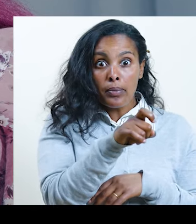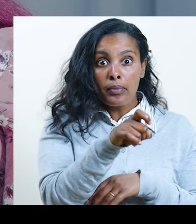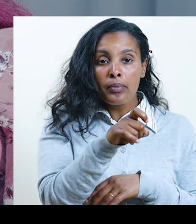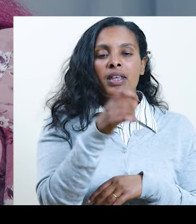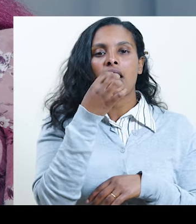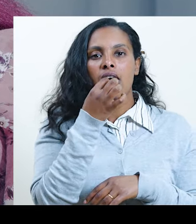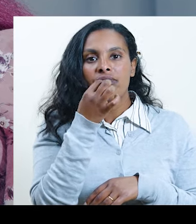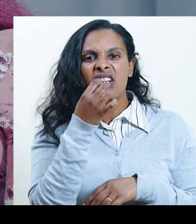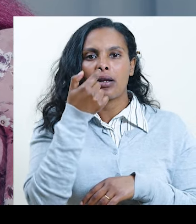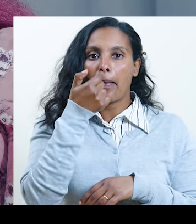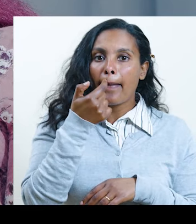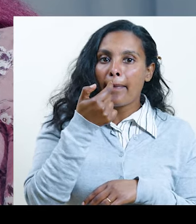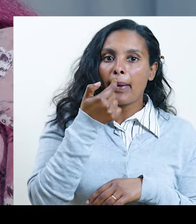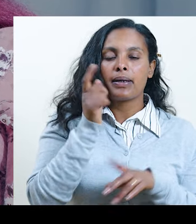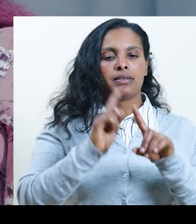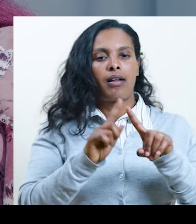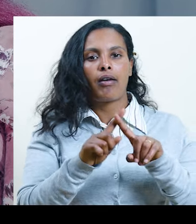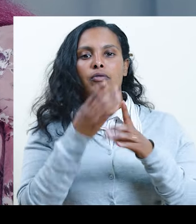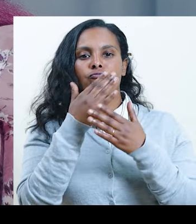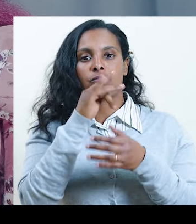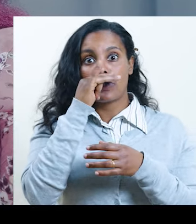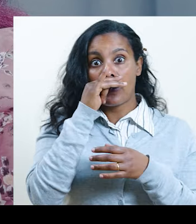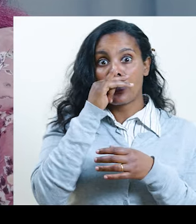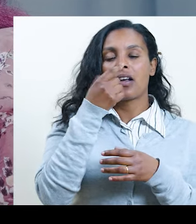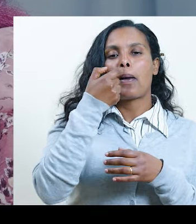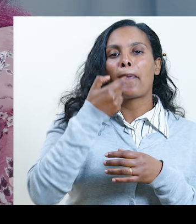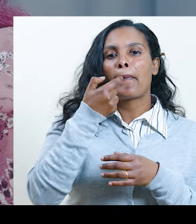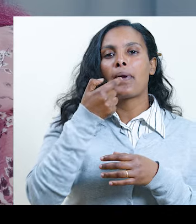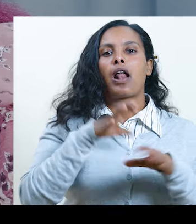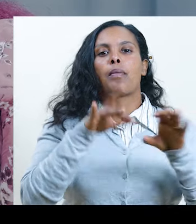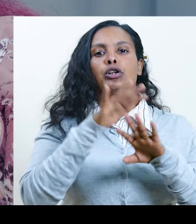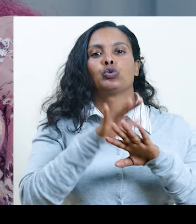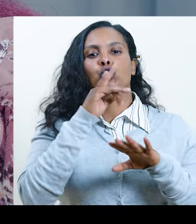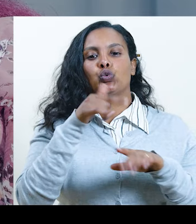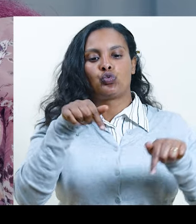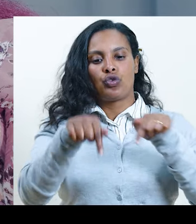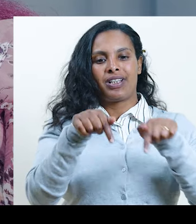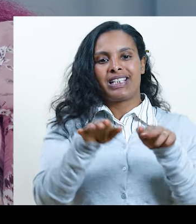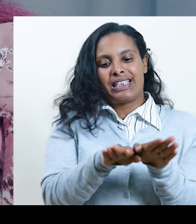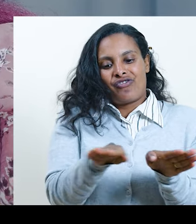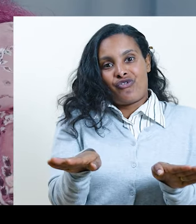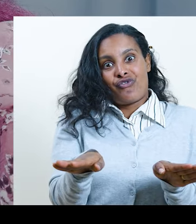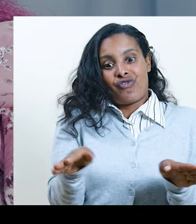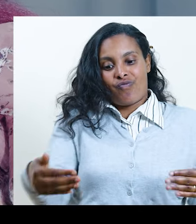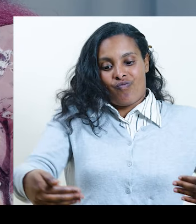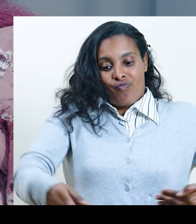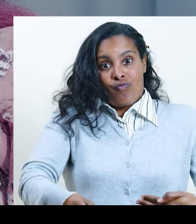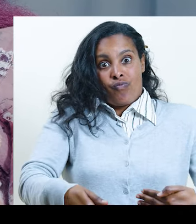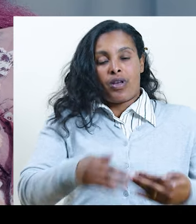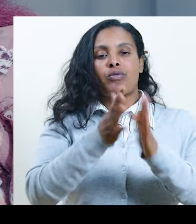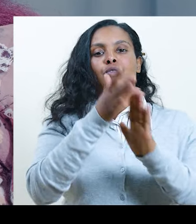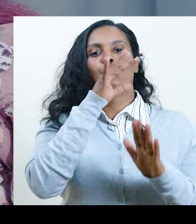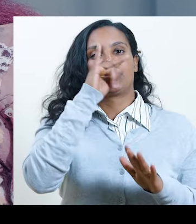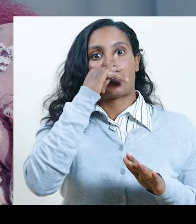ቢሆንም የከንፈራቸው ይሄ እንትን ተብሎ ለሚወለዱ ይሄ ክለፍት ሊፕ ምናምን የሚባሉ የእግር